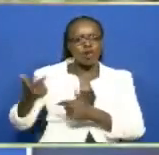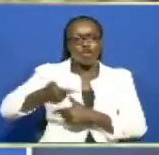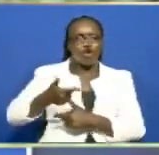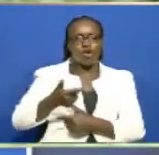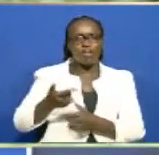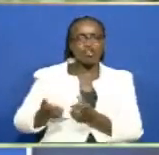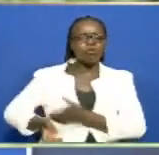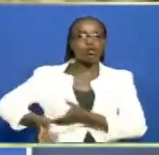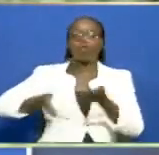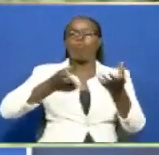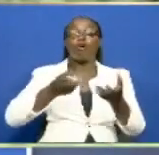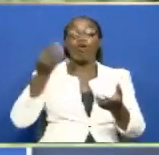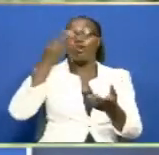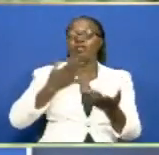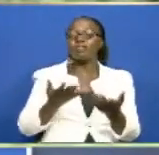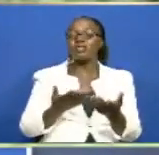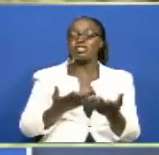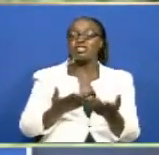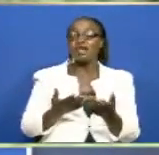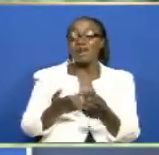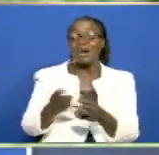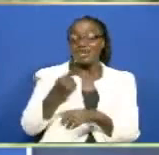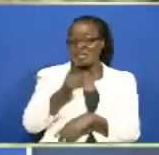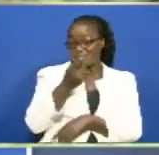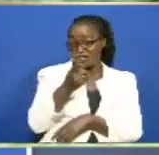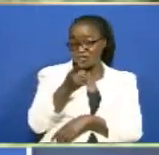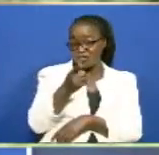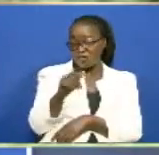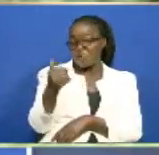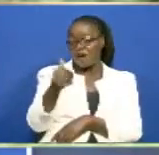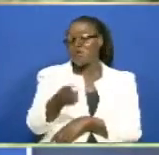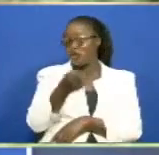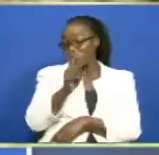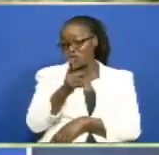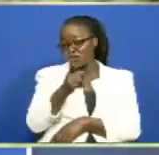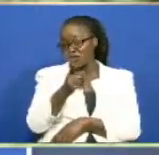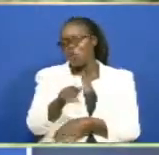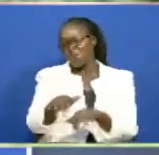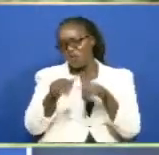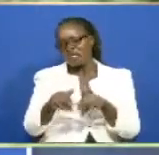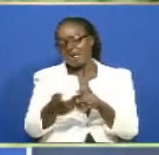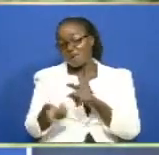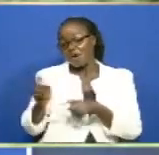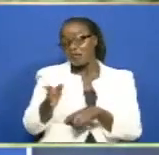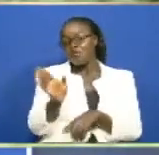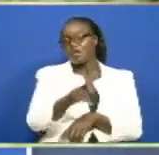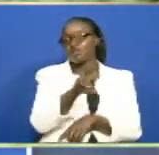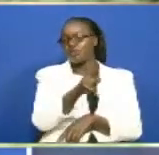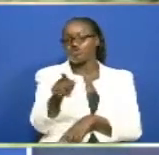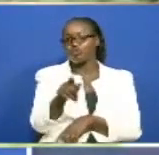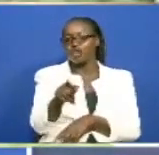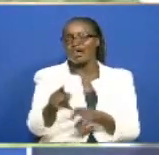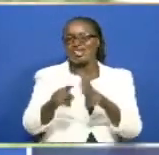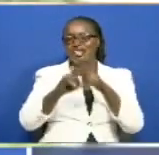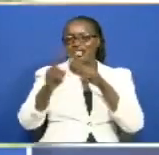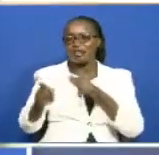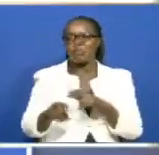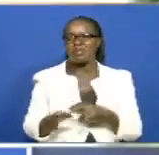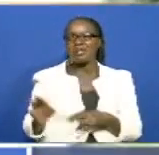kuua eh. Na bado hata nyinyi nitawafanya tu hivyo bado. Na kafanya nini? Akaenda tena